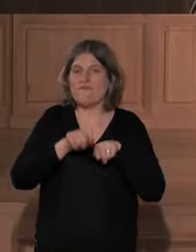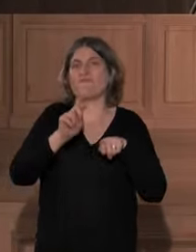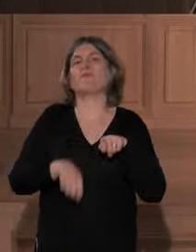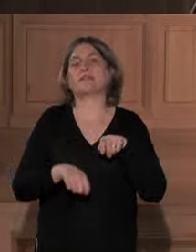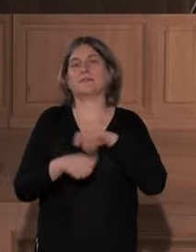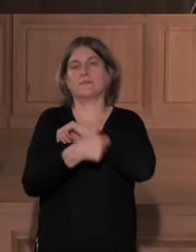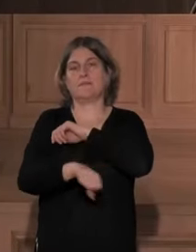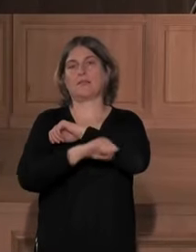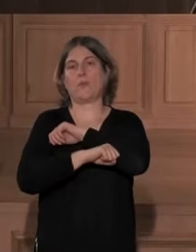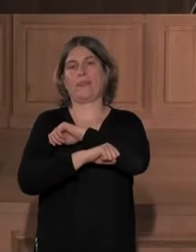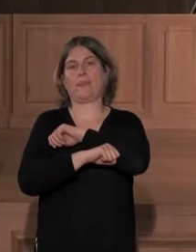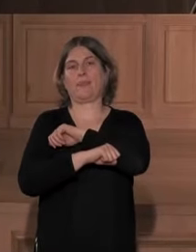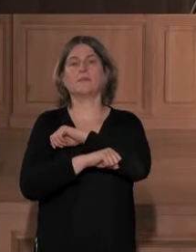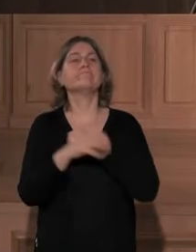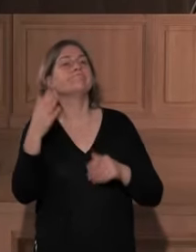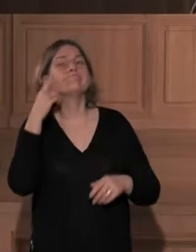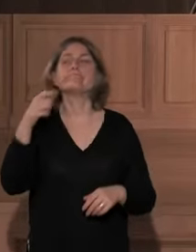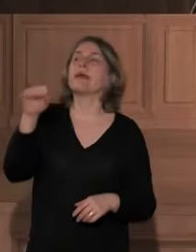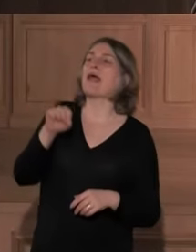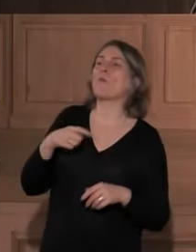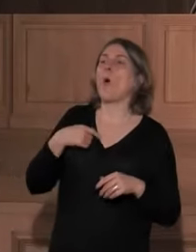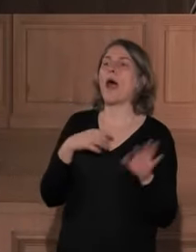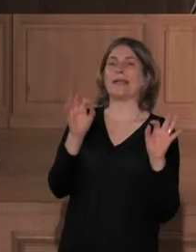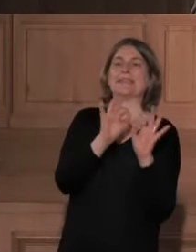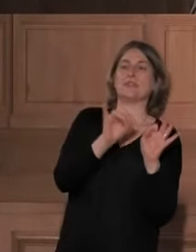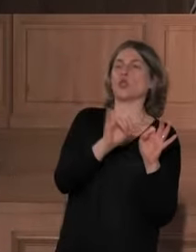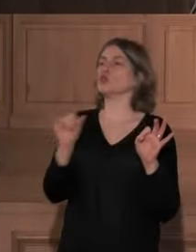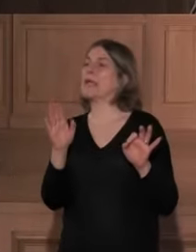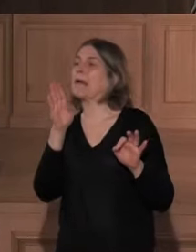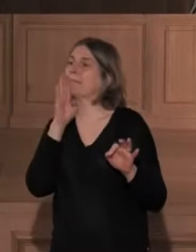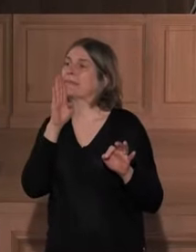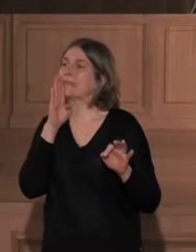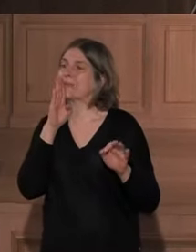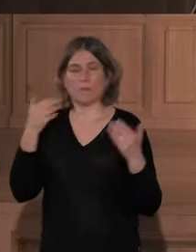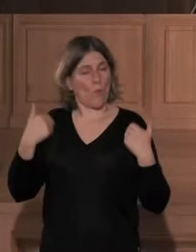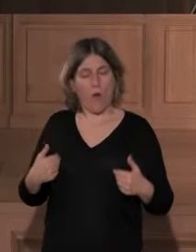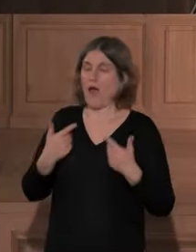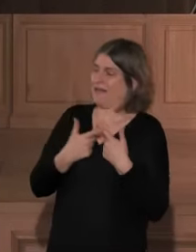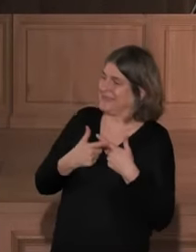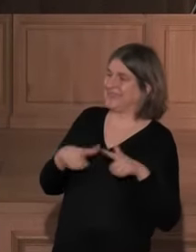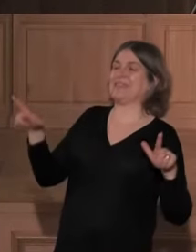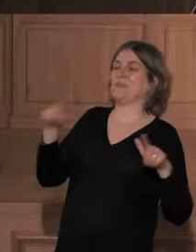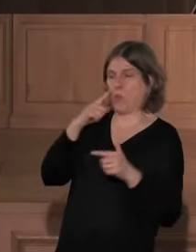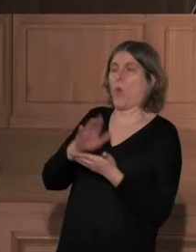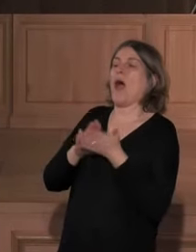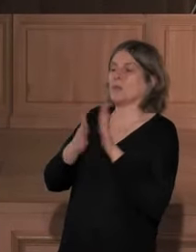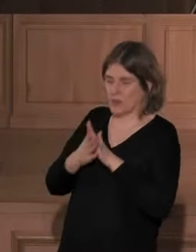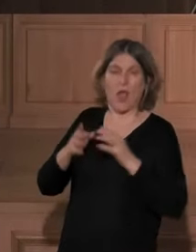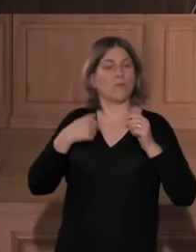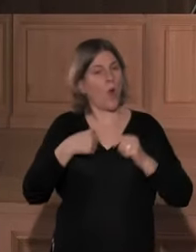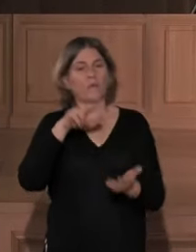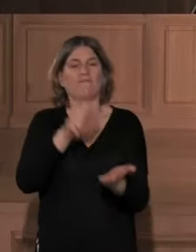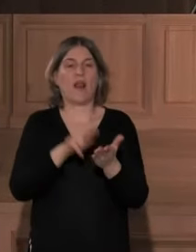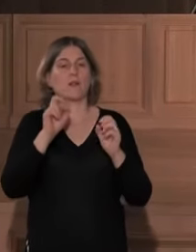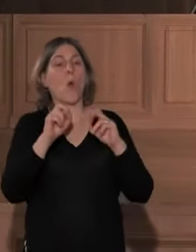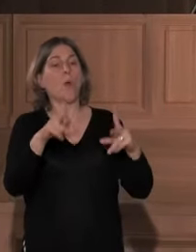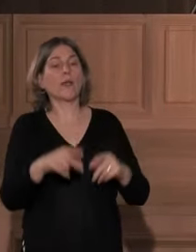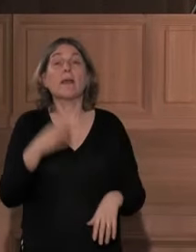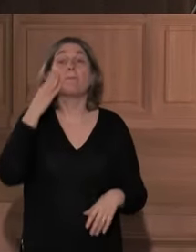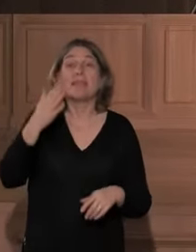dit, Stéphane, mardi de 10h à midi, je suis complètement disponible pour le silence des justes, c'est efficace. Mais si c'est